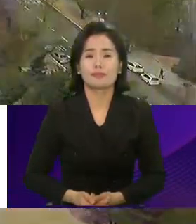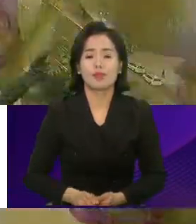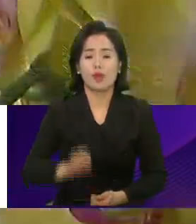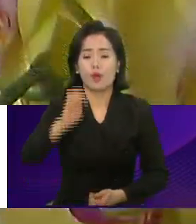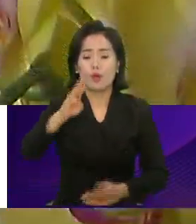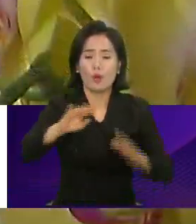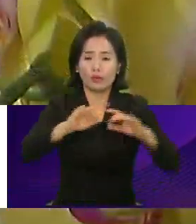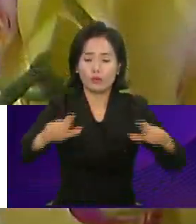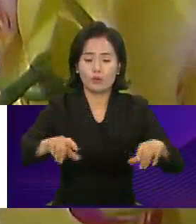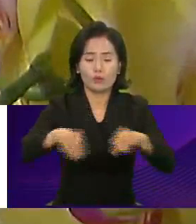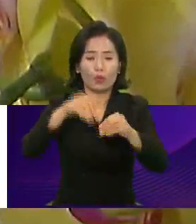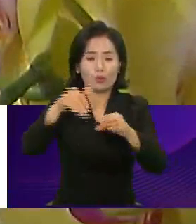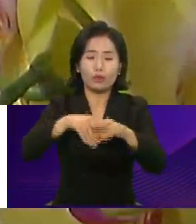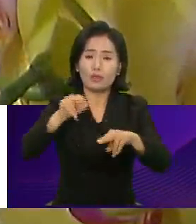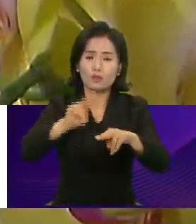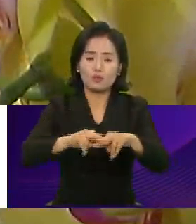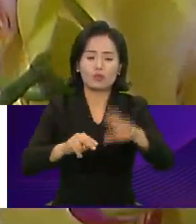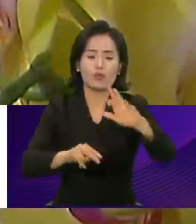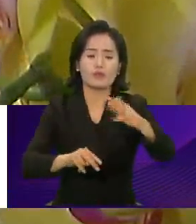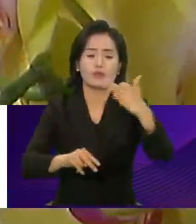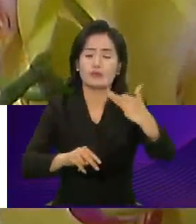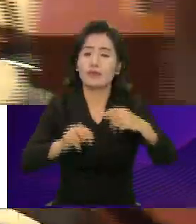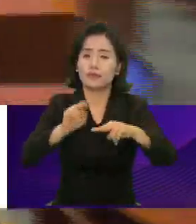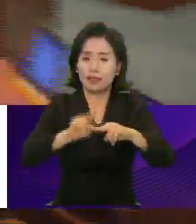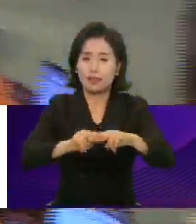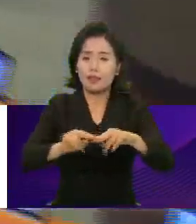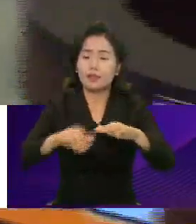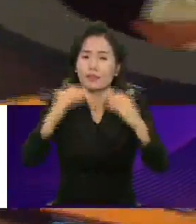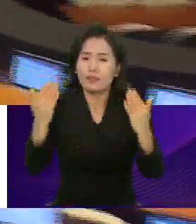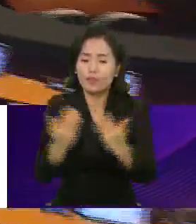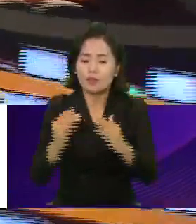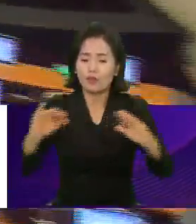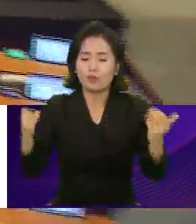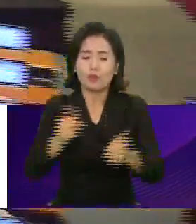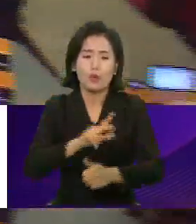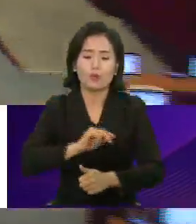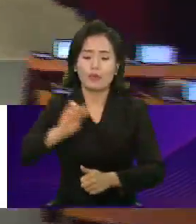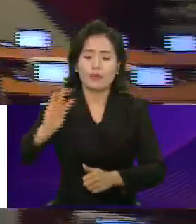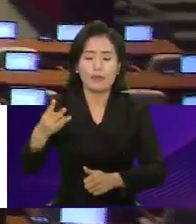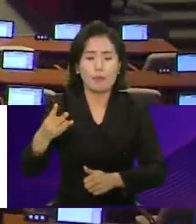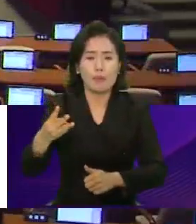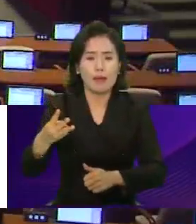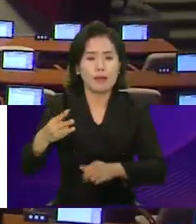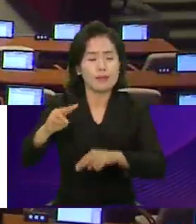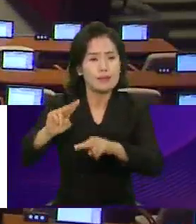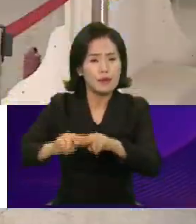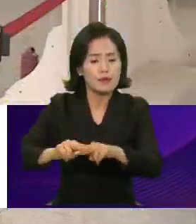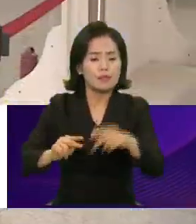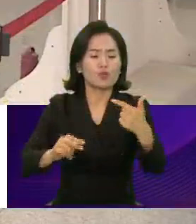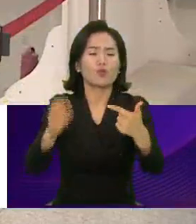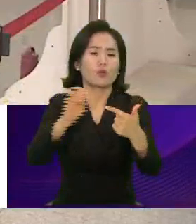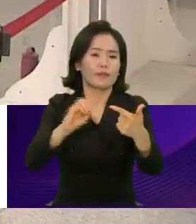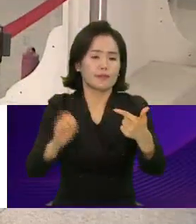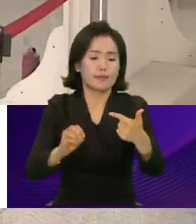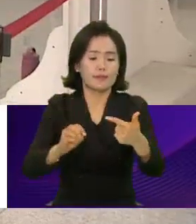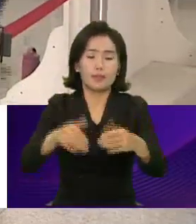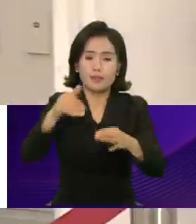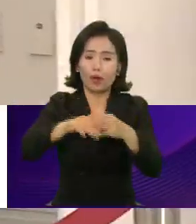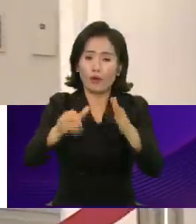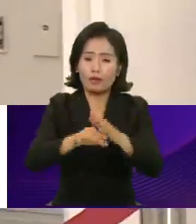광주 전남의 총선 의석수는 18석. 전체 국회의원 300석의 6%에 불과하지만 선거